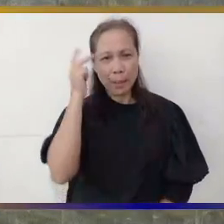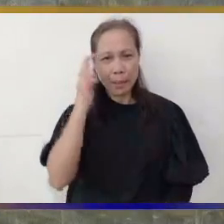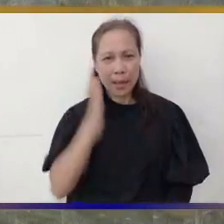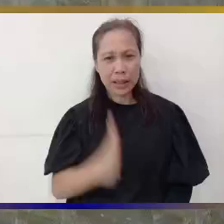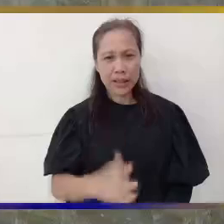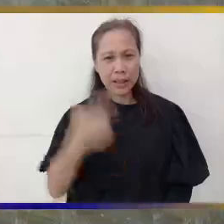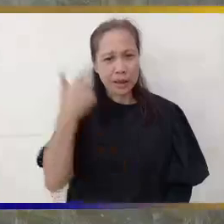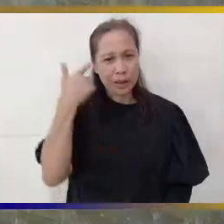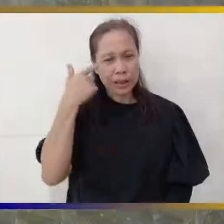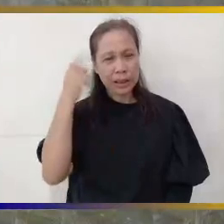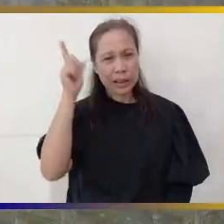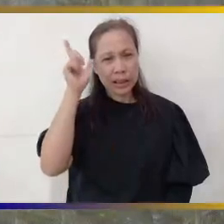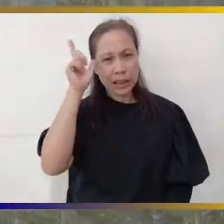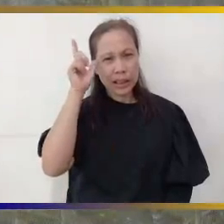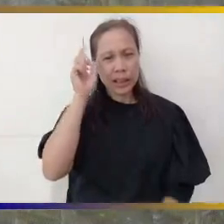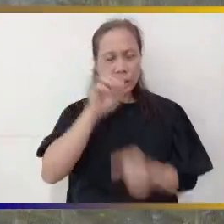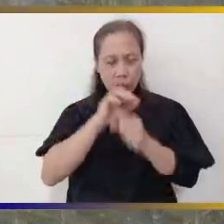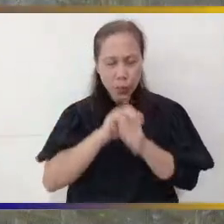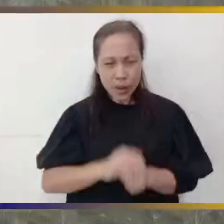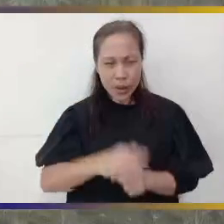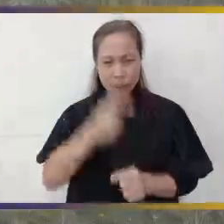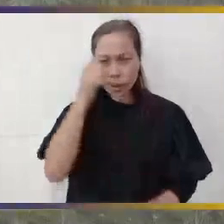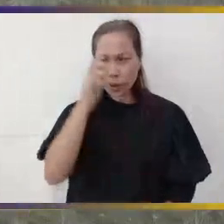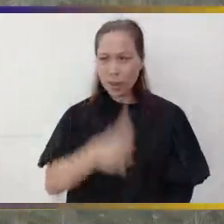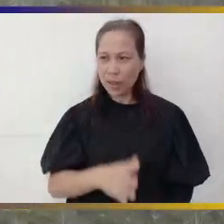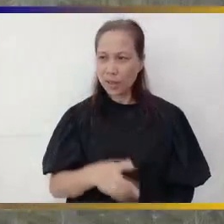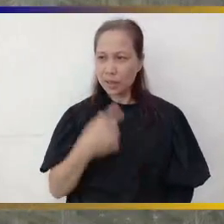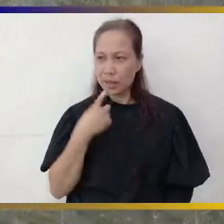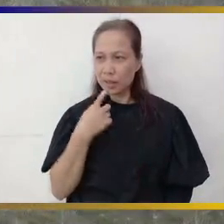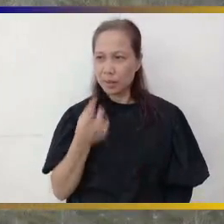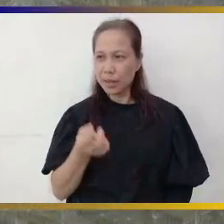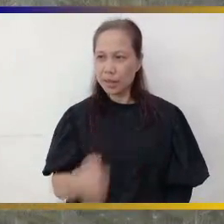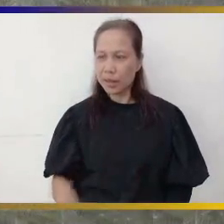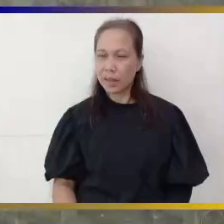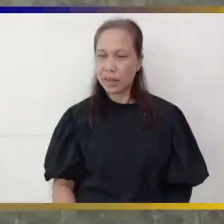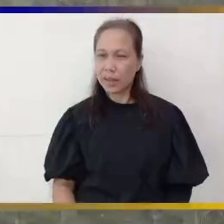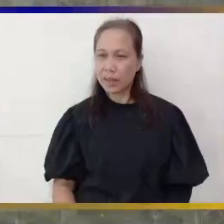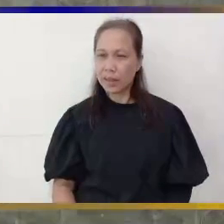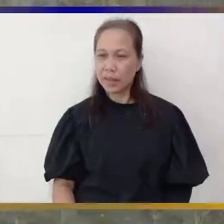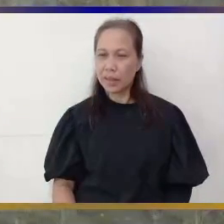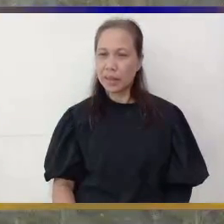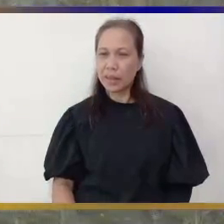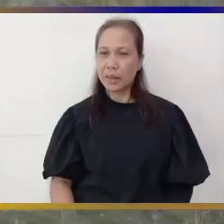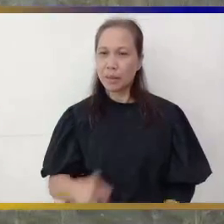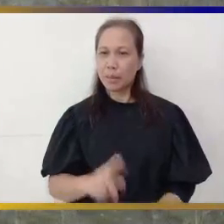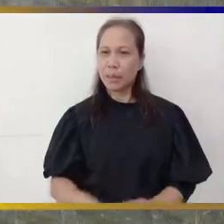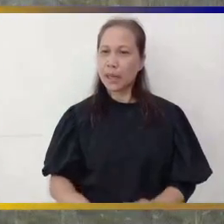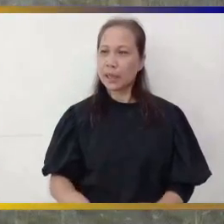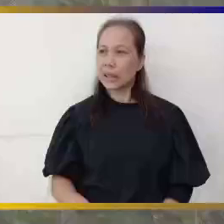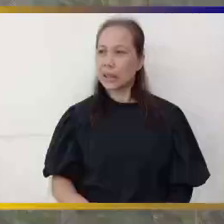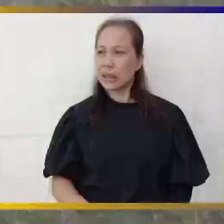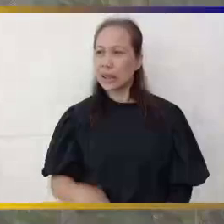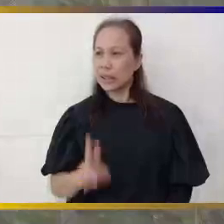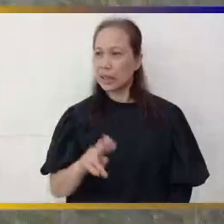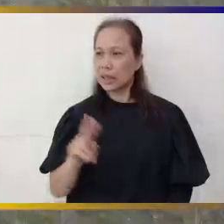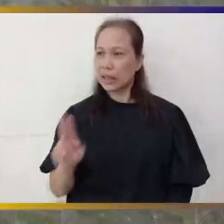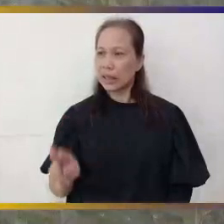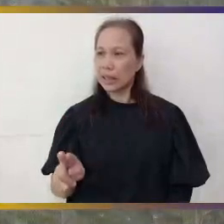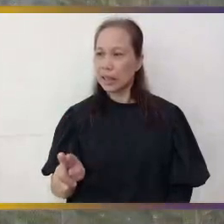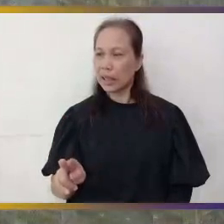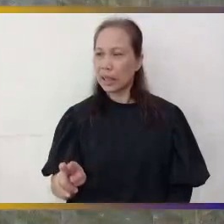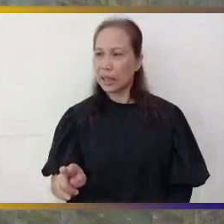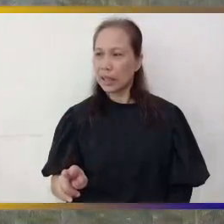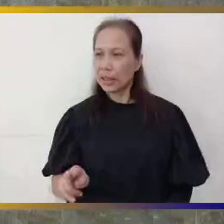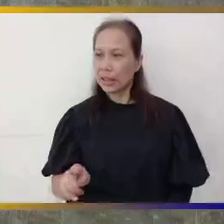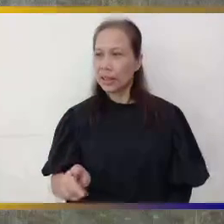Diyos you see pwede niong sabihin sa Panginoon Panginoon Salamat sa pagbigay niyo po sa akin kay pastor Hill na nakilala ko po kayo ng lubusan